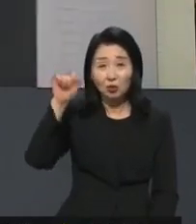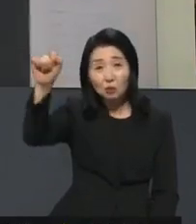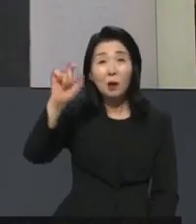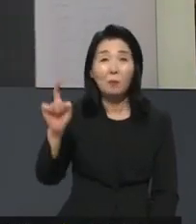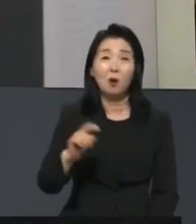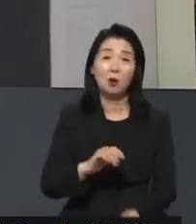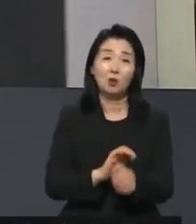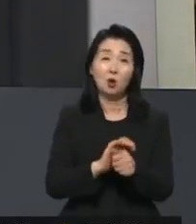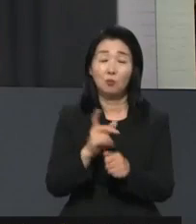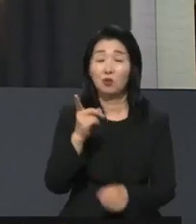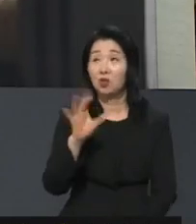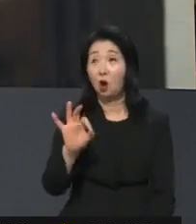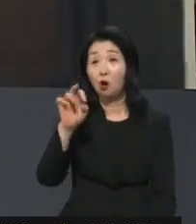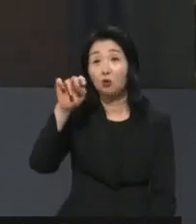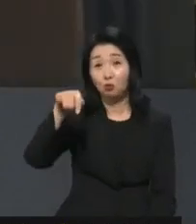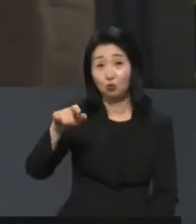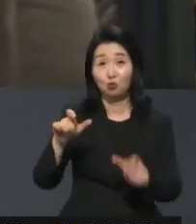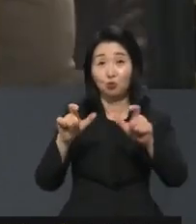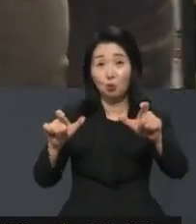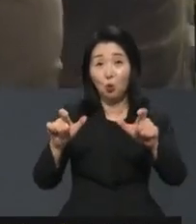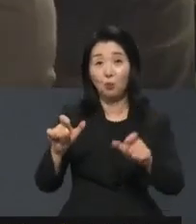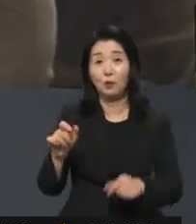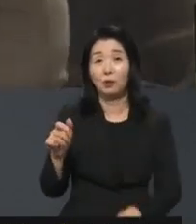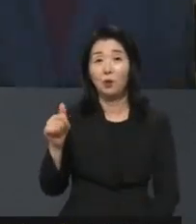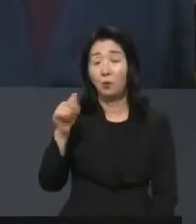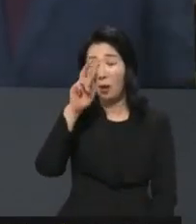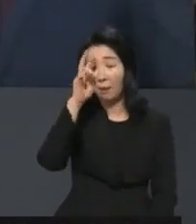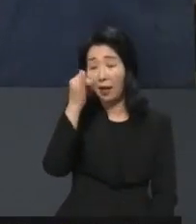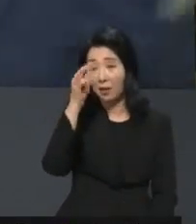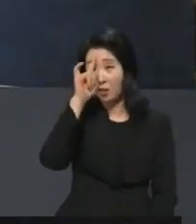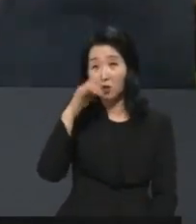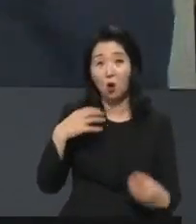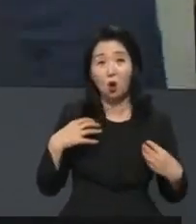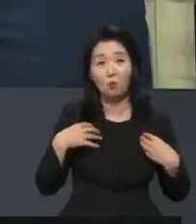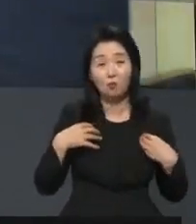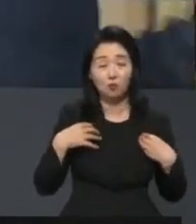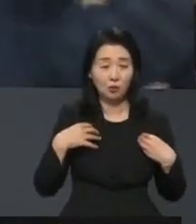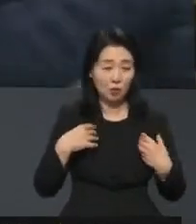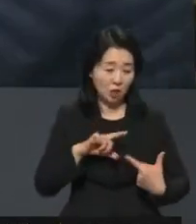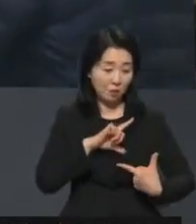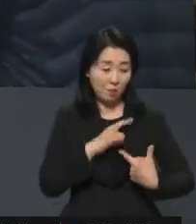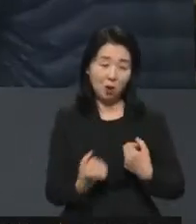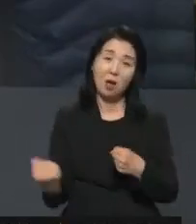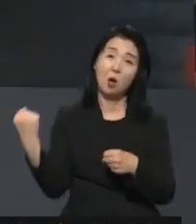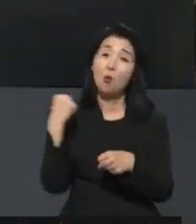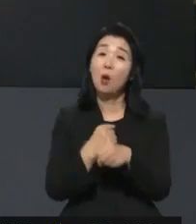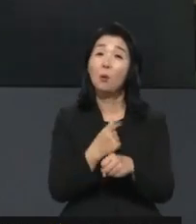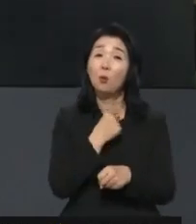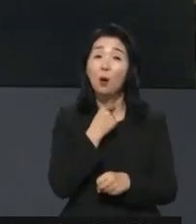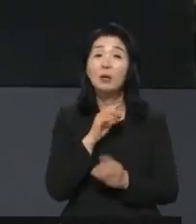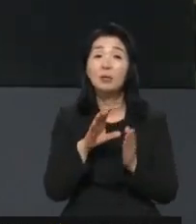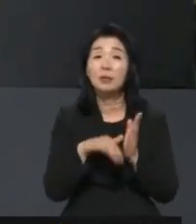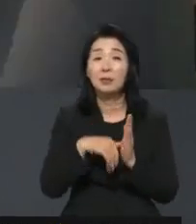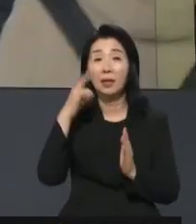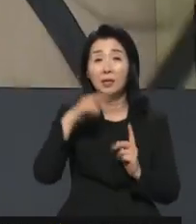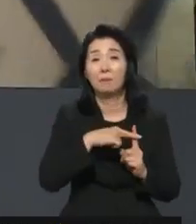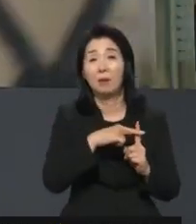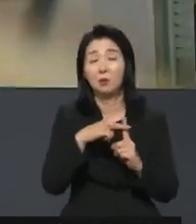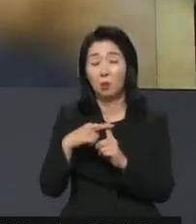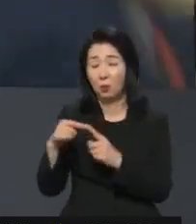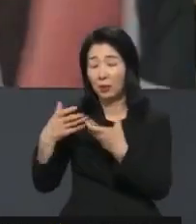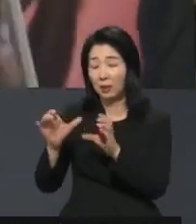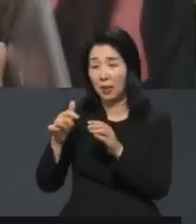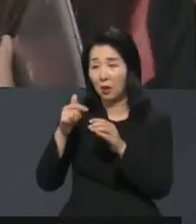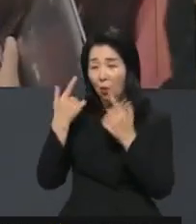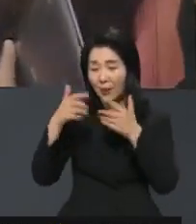지역입니다. 우 전 수석이 본인뿐 아니라 박근혜 정부의 명예 회복을 기치로 들고 나올 경우에 일방적으로 당천에서